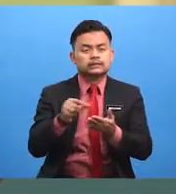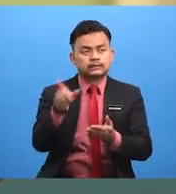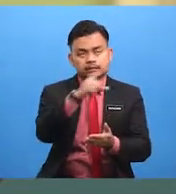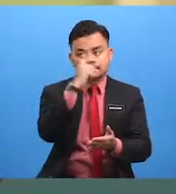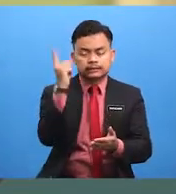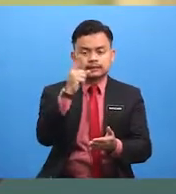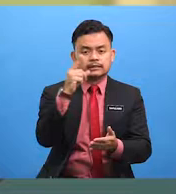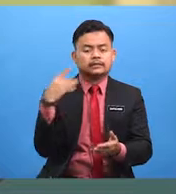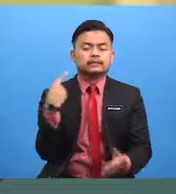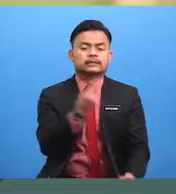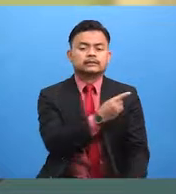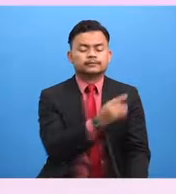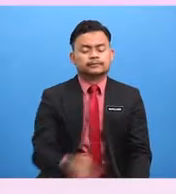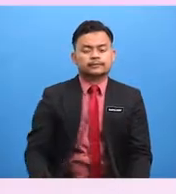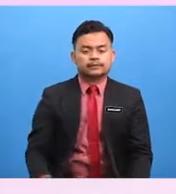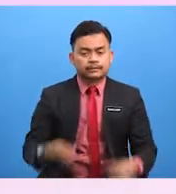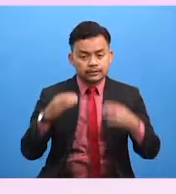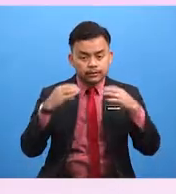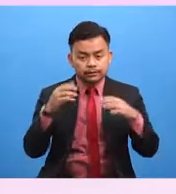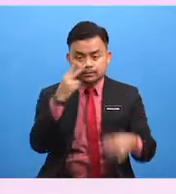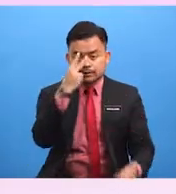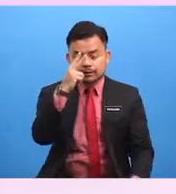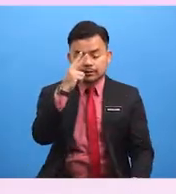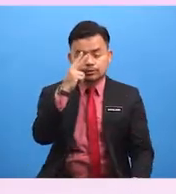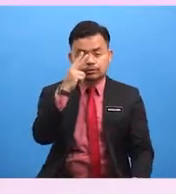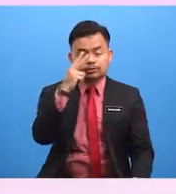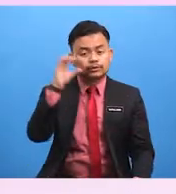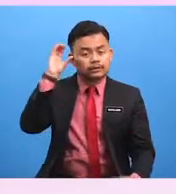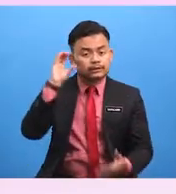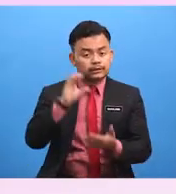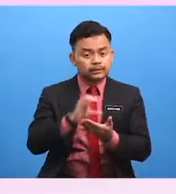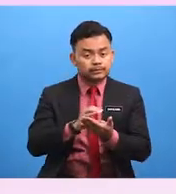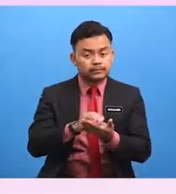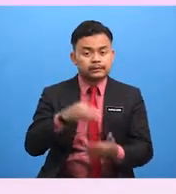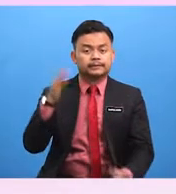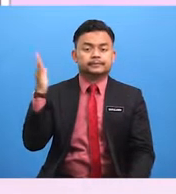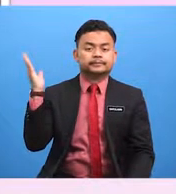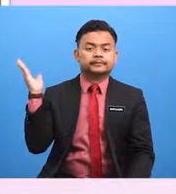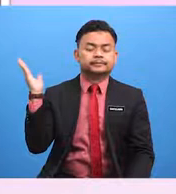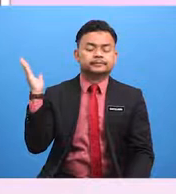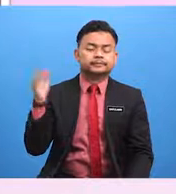Cuba murid-murid lihat gambar taman permainan yang dipaparkan.